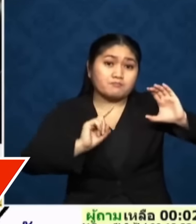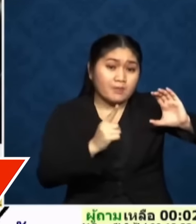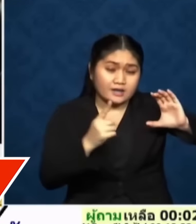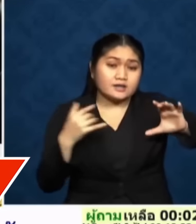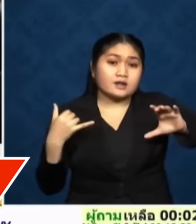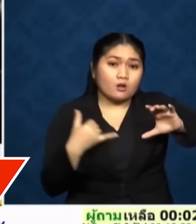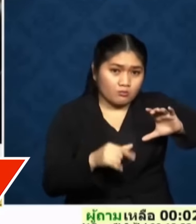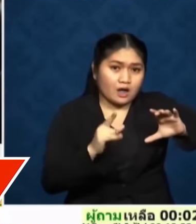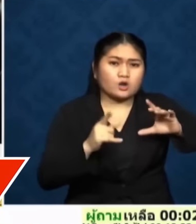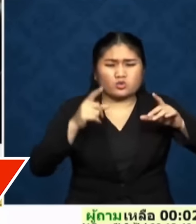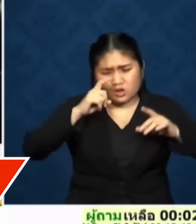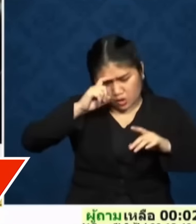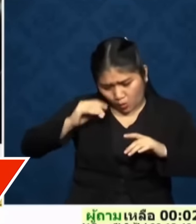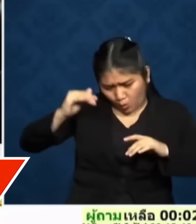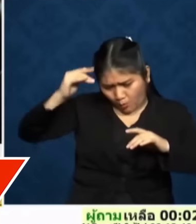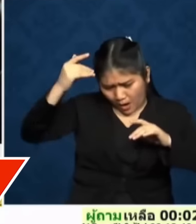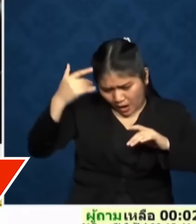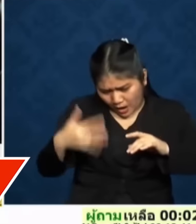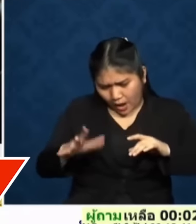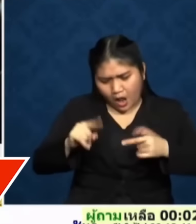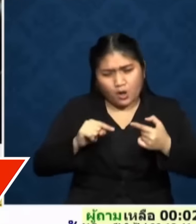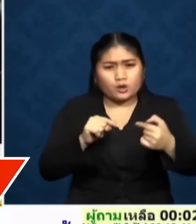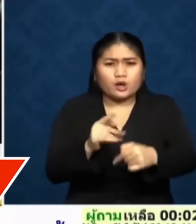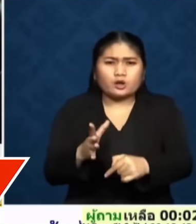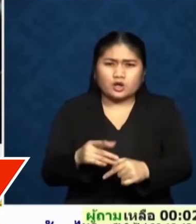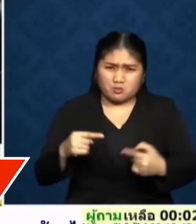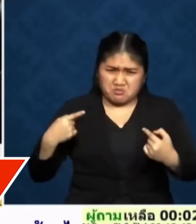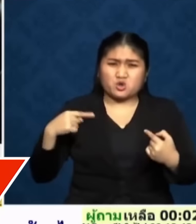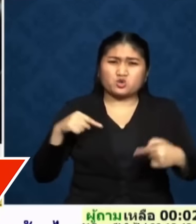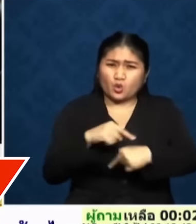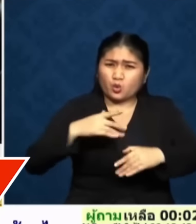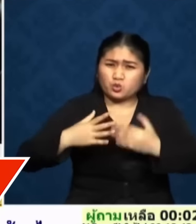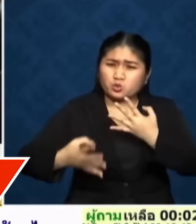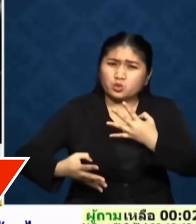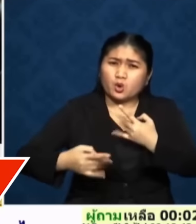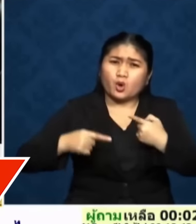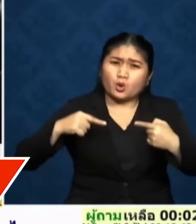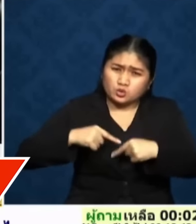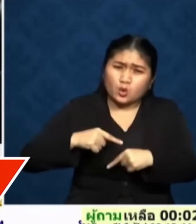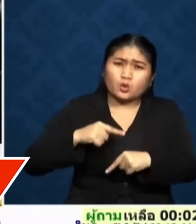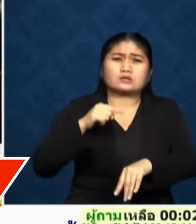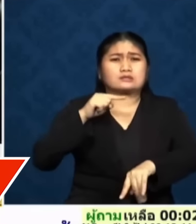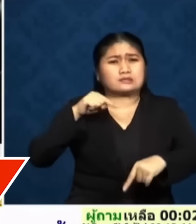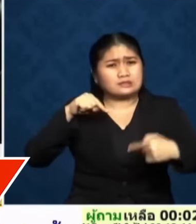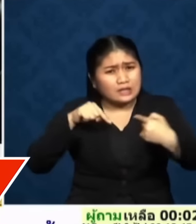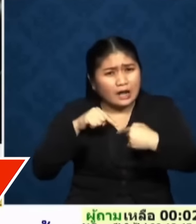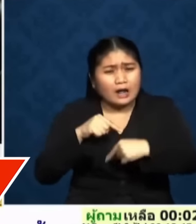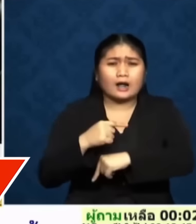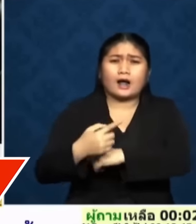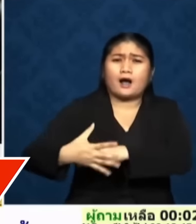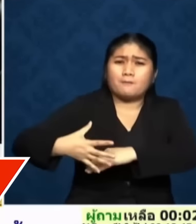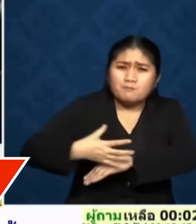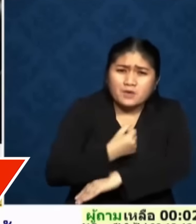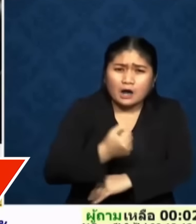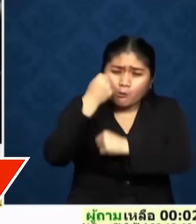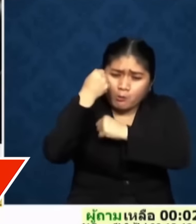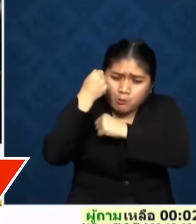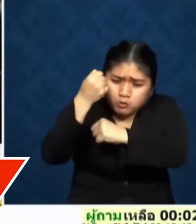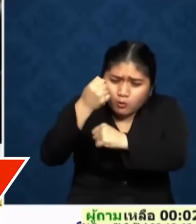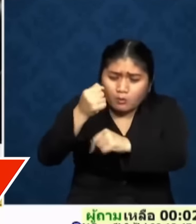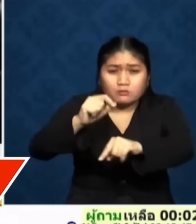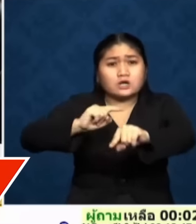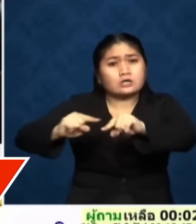กรัฐมนตรีคนใหม่แล้วก็ยังมีการดำเนินคดีทางการเมืองที่เกี่ยวข้องกับการแสดงออกนะครับหรือการชุมนุมการแสดงความเห็นทางการเมื